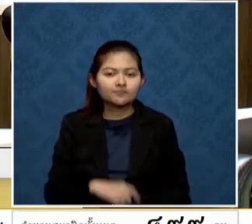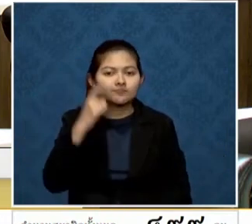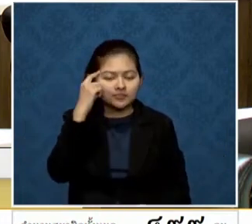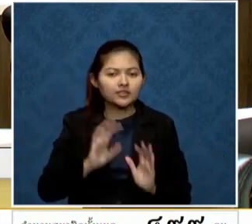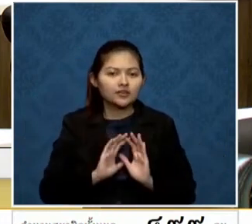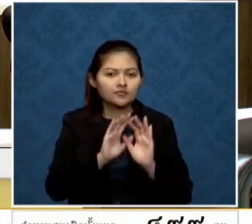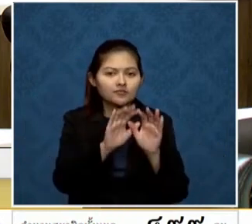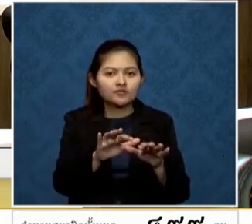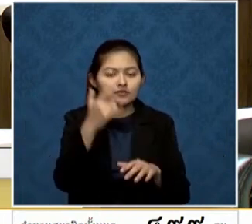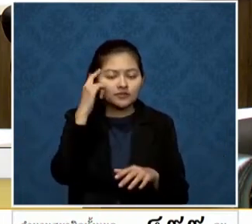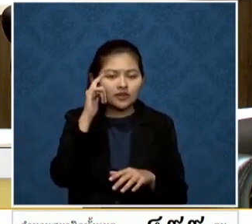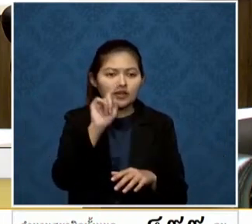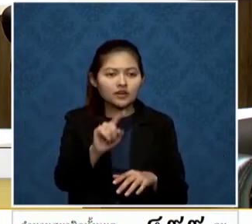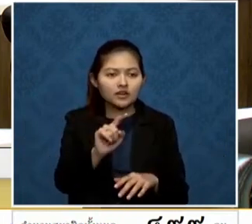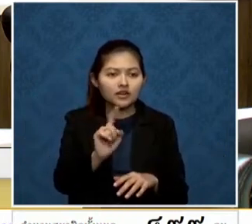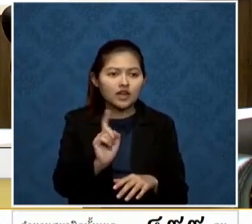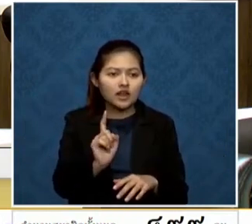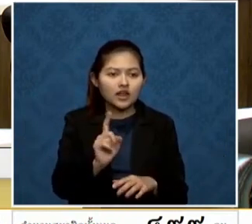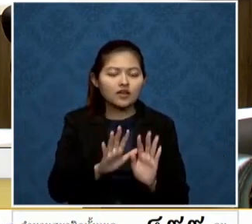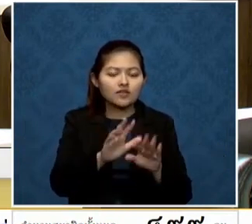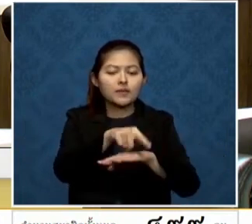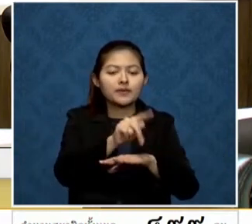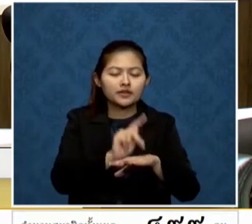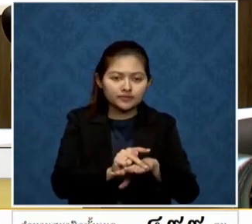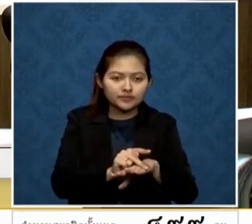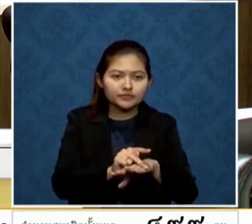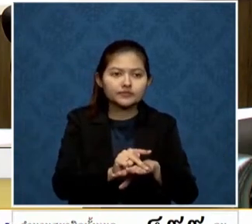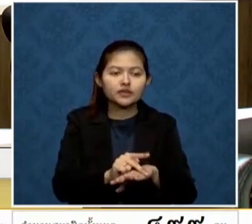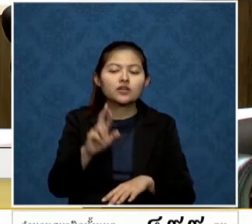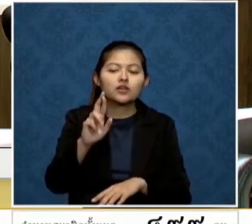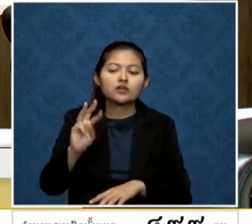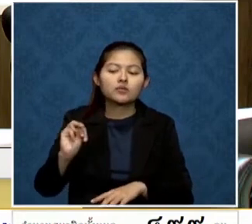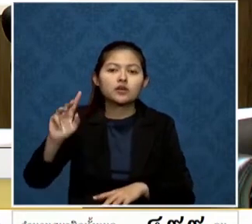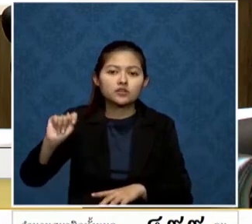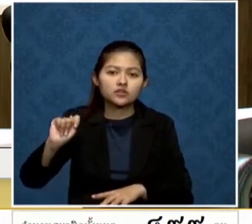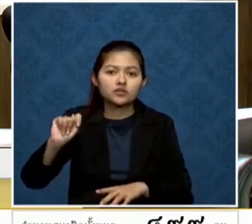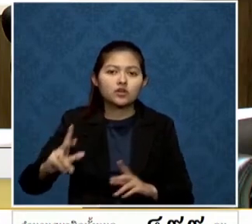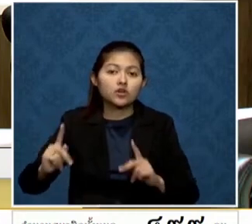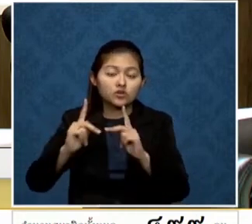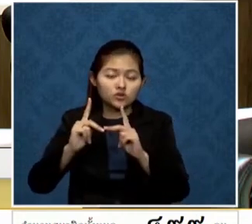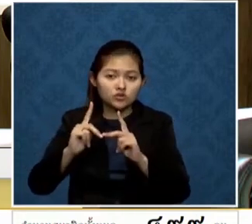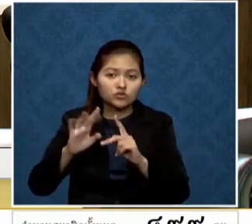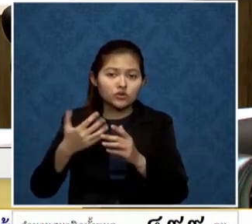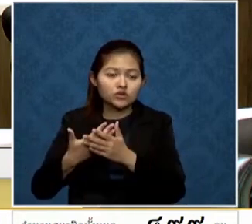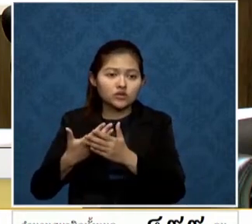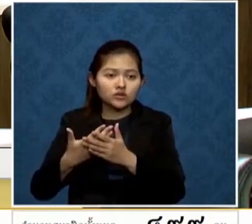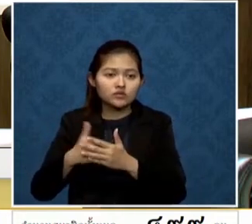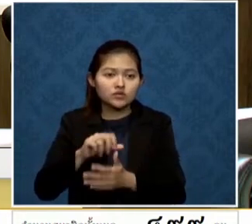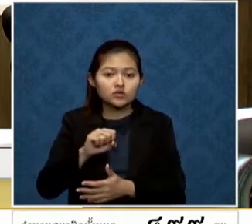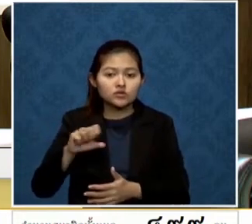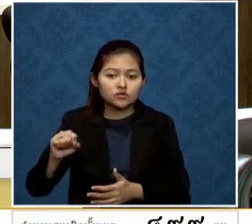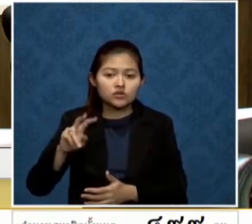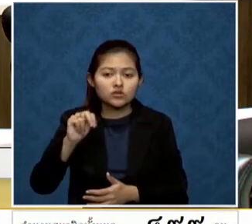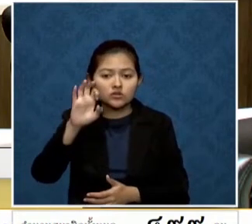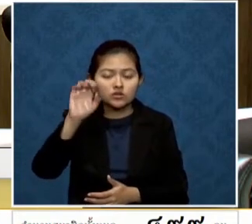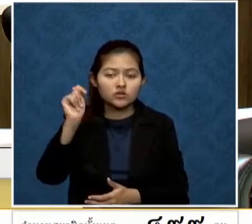จะฝากความคิดถึงนะครับครับผ่านท่านประธานไปสู่ทางเ่อรัฐมนตรีว่าการกระทรวงทรัพย์นะครับว่าว่าสสนิติพลเนี่ยคิดถึง